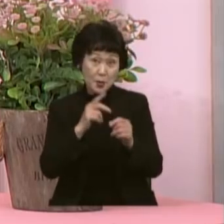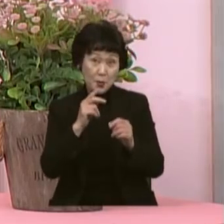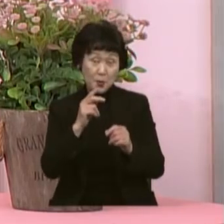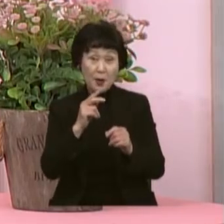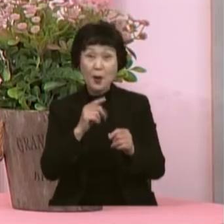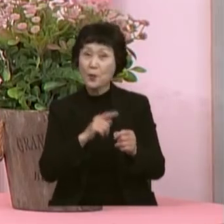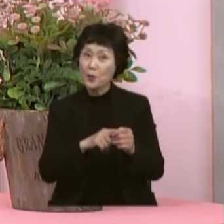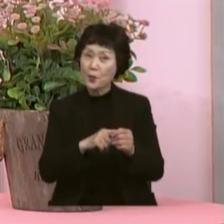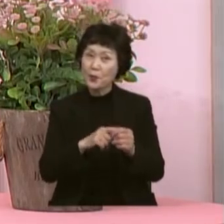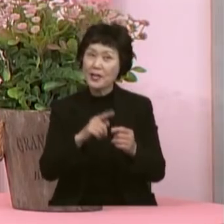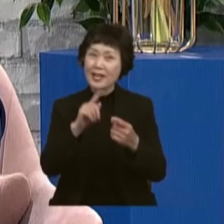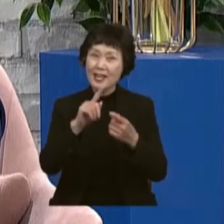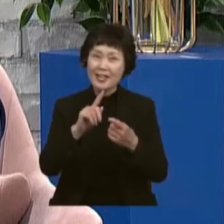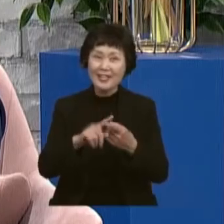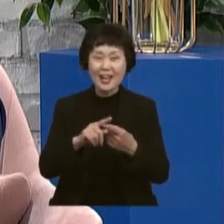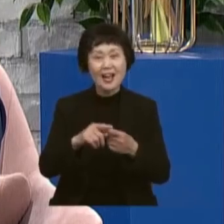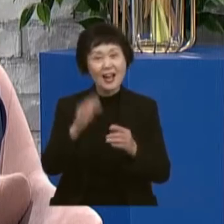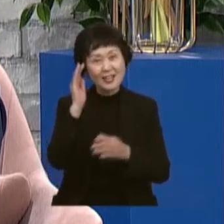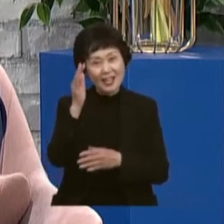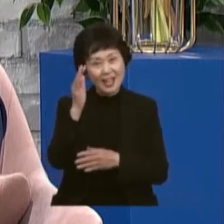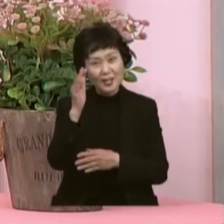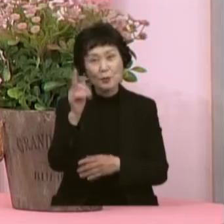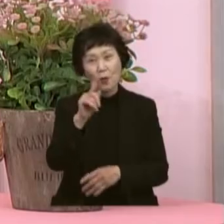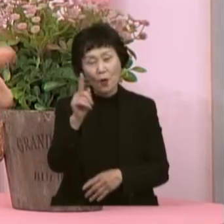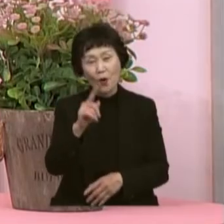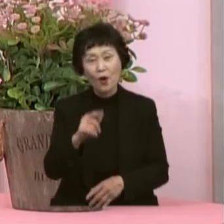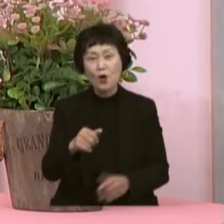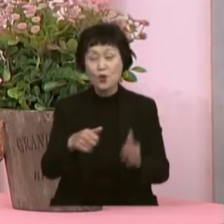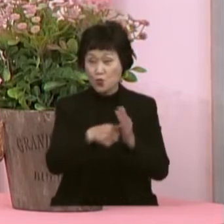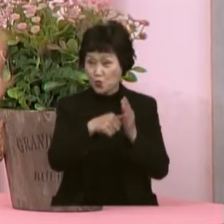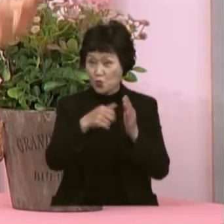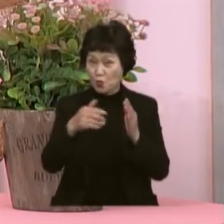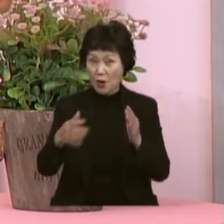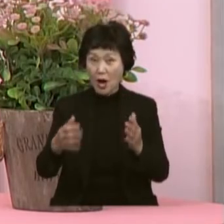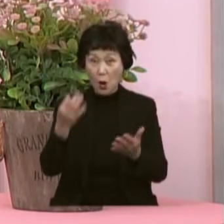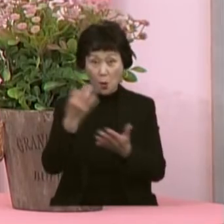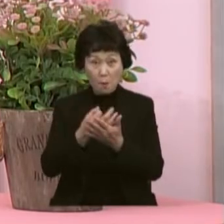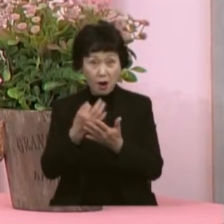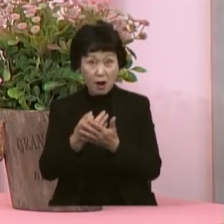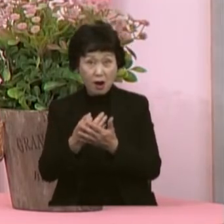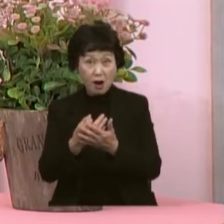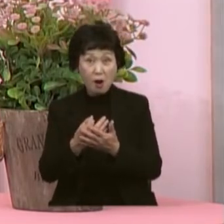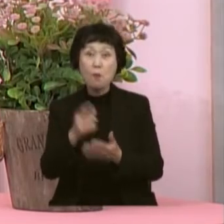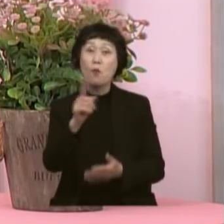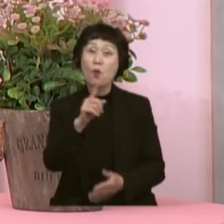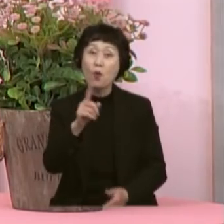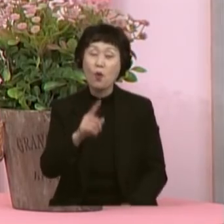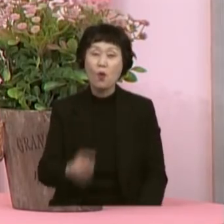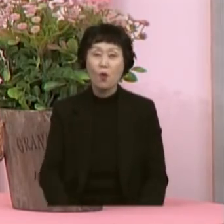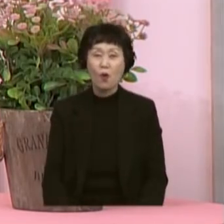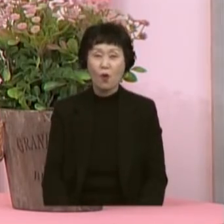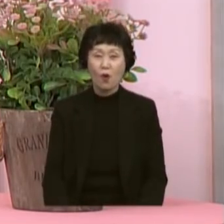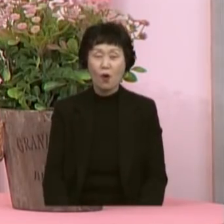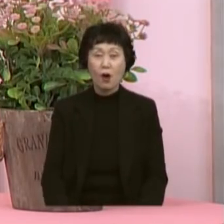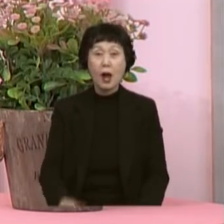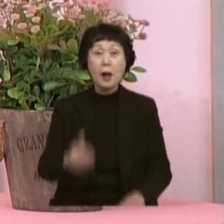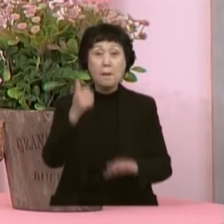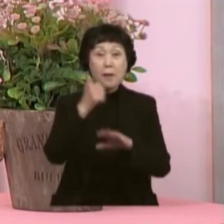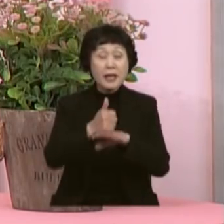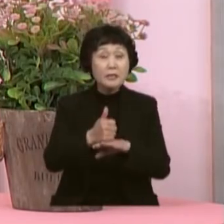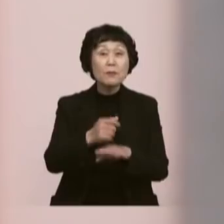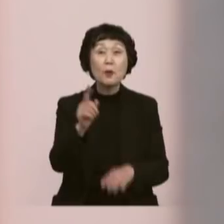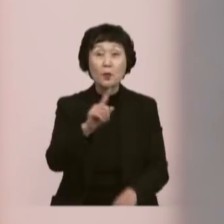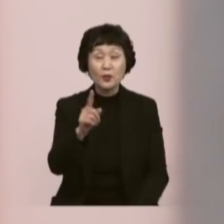믿어지는 게 우스운 거예요. 뭐 유명하고 돈 많이 벌고 막 혼자 그건 뭐예요? 그렇지. 가는 끝이